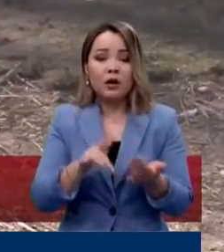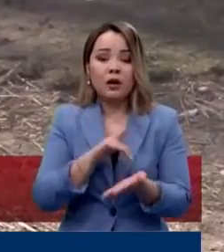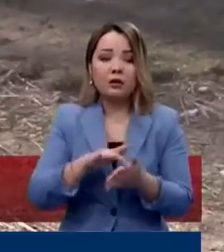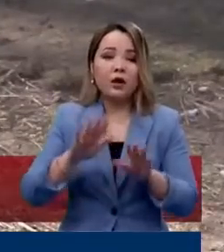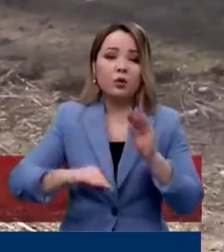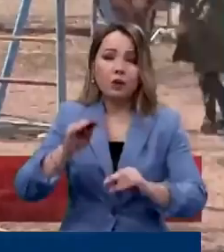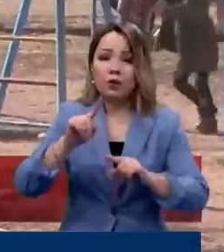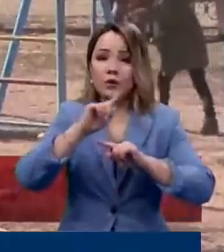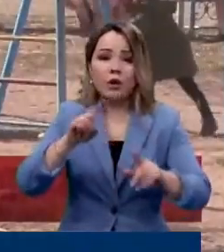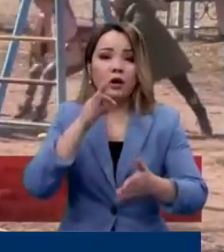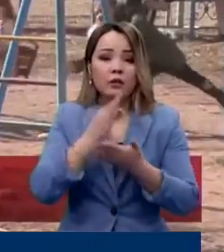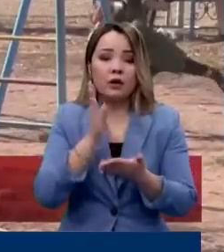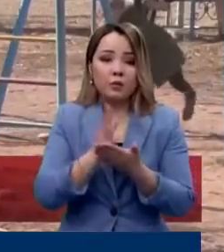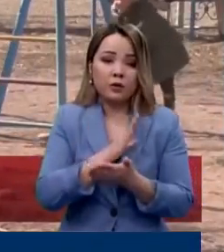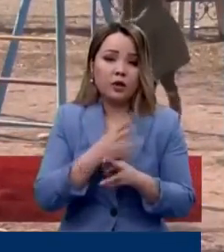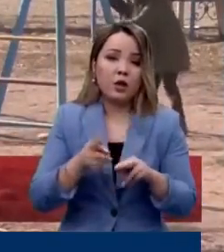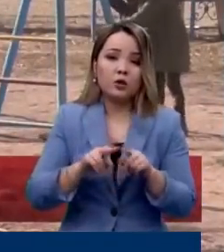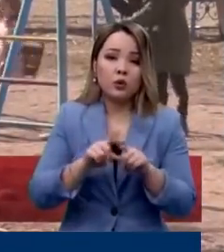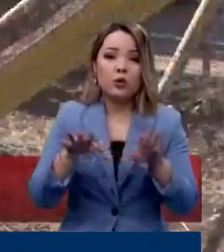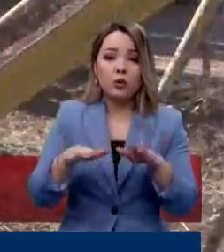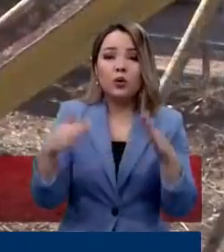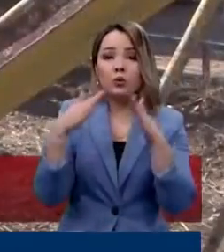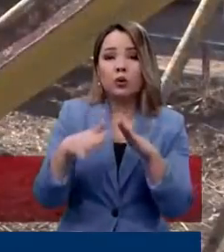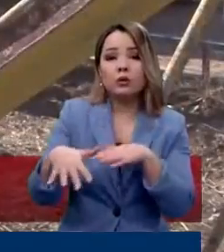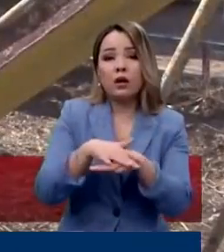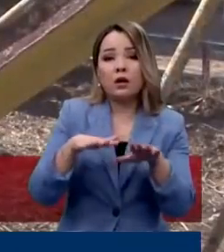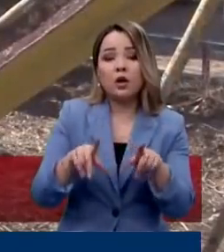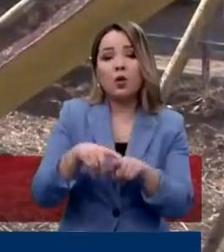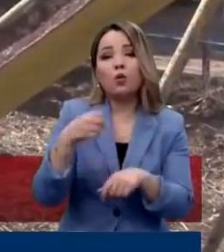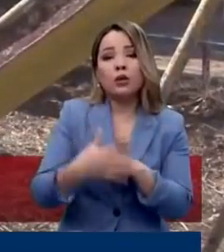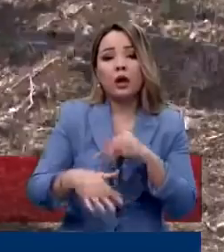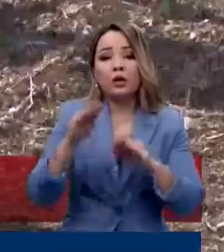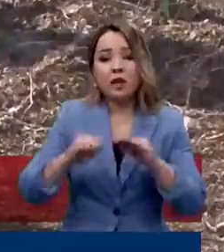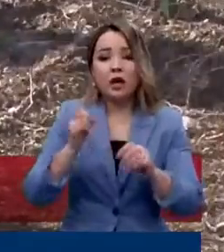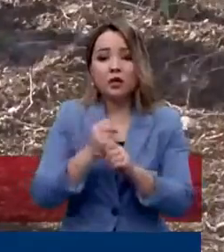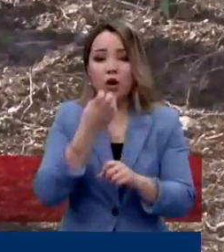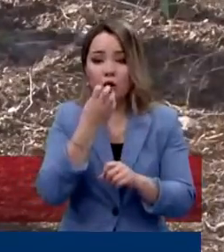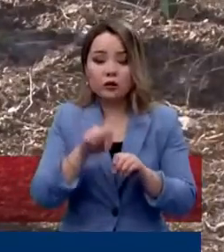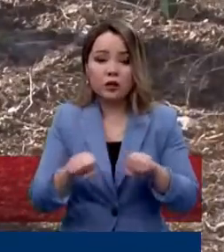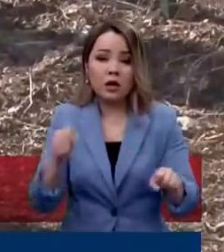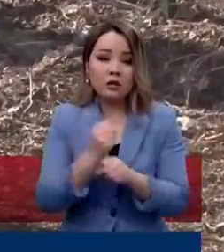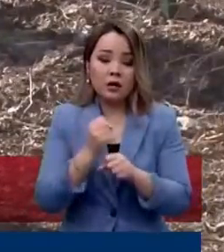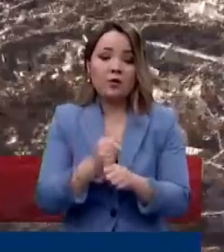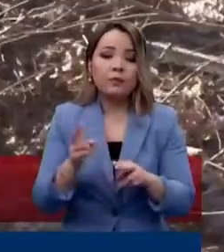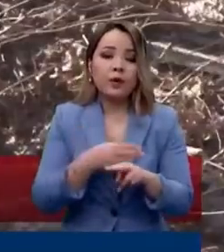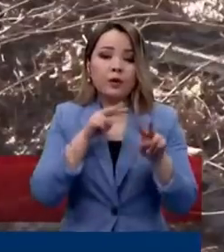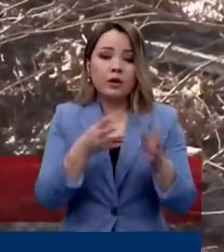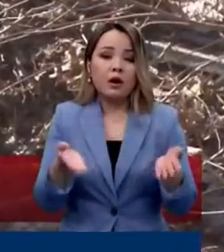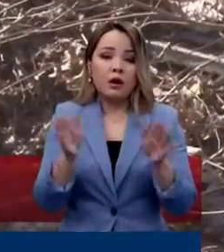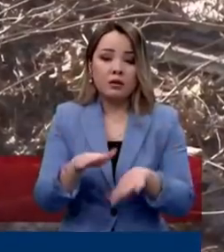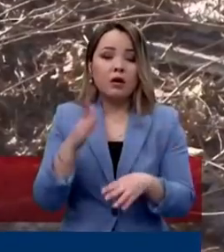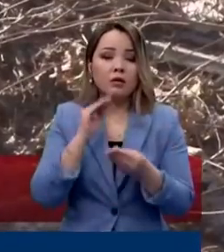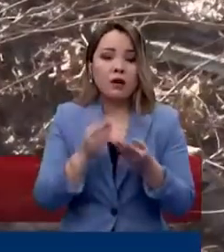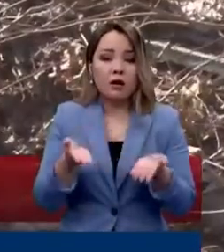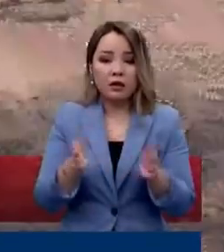ештеңе салынбайтындығын кесіп айтты. Себебі дәл сол үйлердің ауласынан орталықтандырылған жылу жүйесі өтеді. Сондықтан қараусыз алаң сол күйде қала